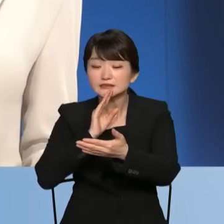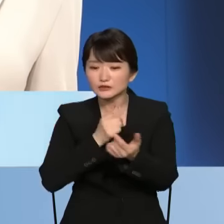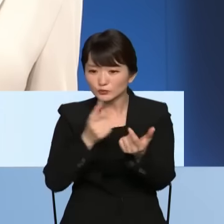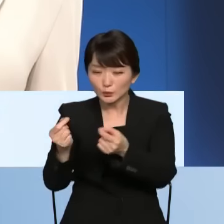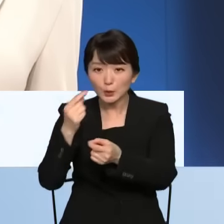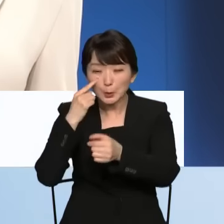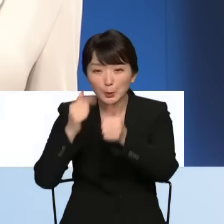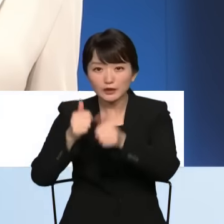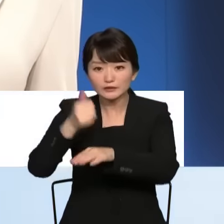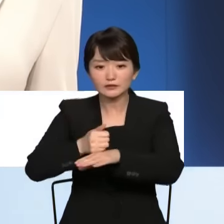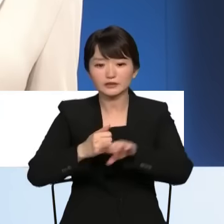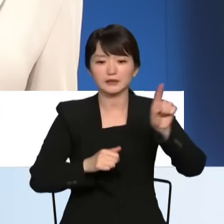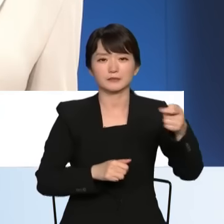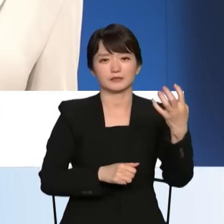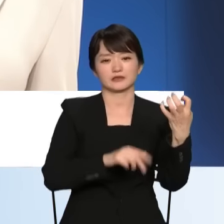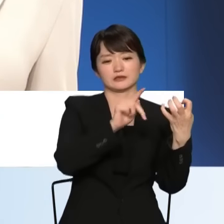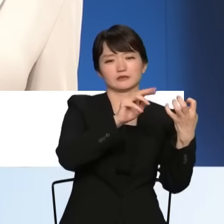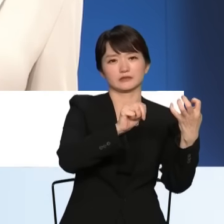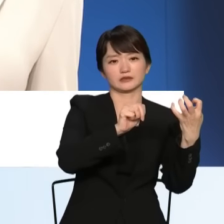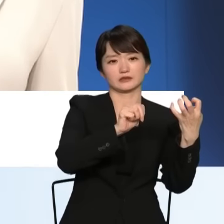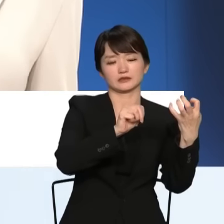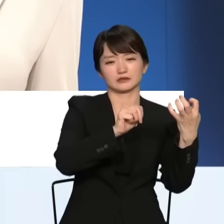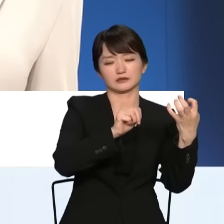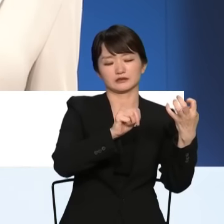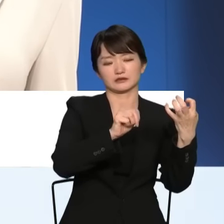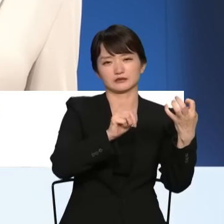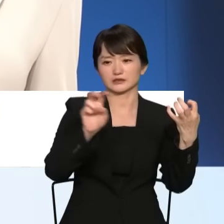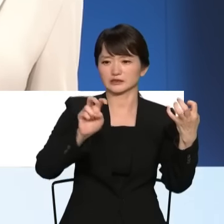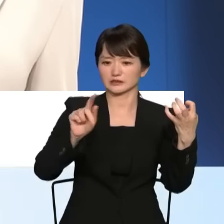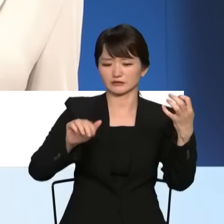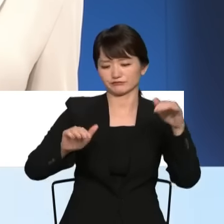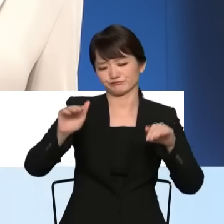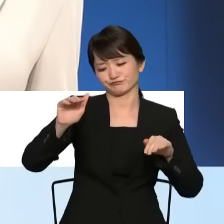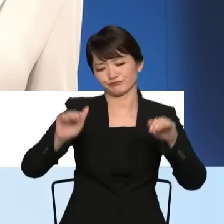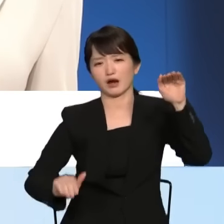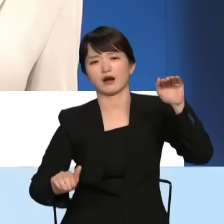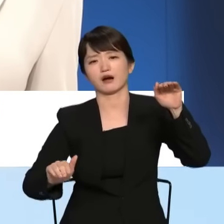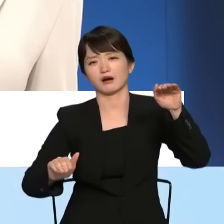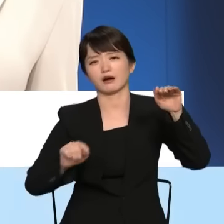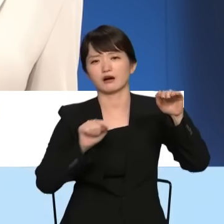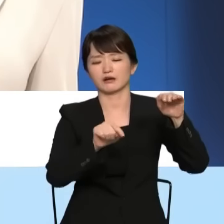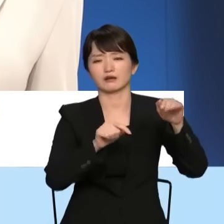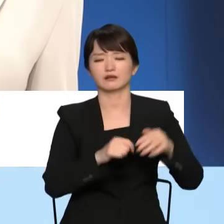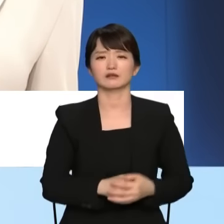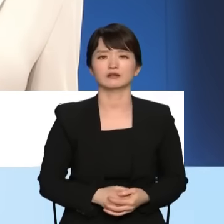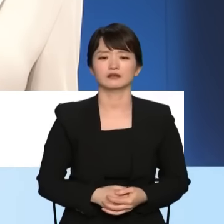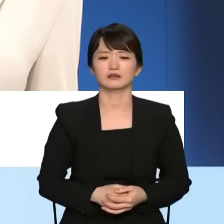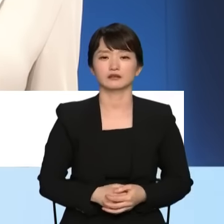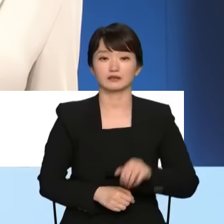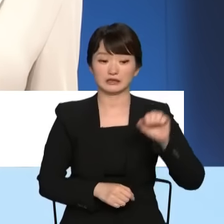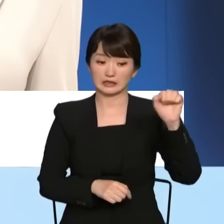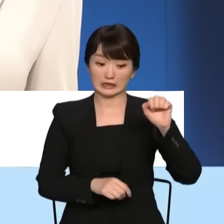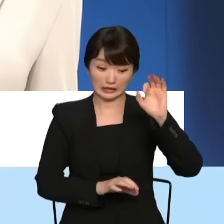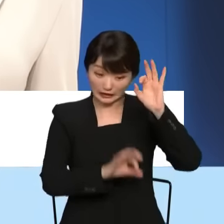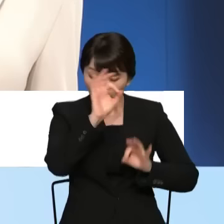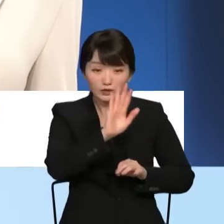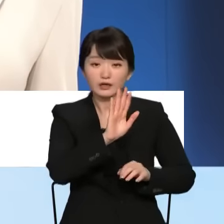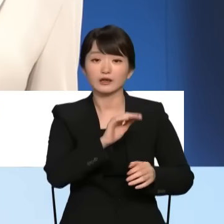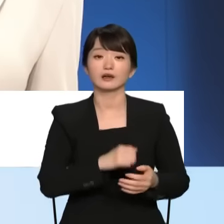140km 거의 20km 이상 가까이 차이가 났기 때문에 어 어 그래서 저희는 운전자의 과실이